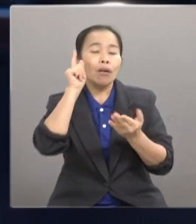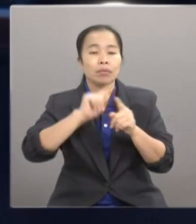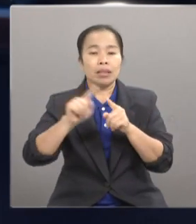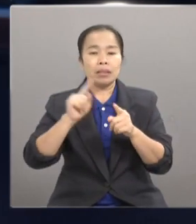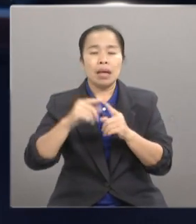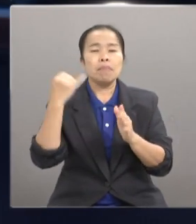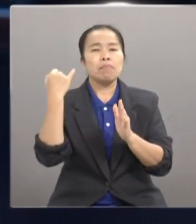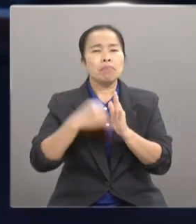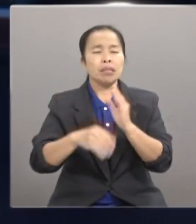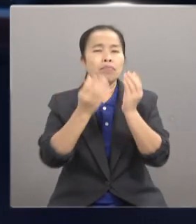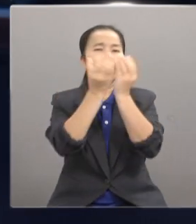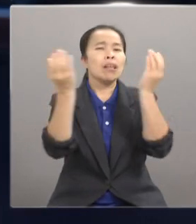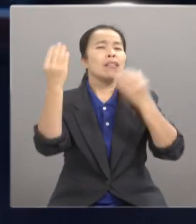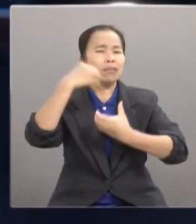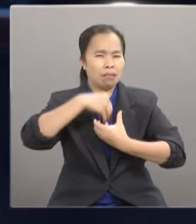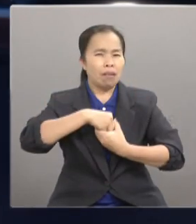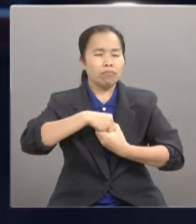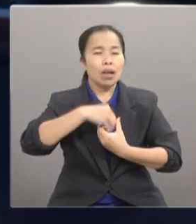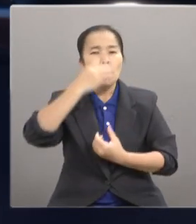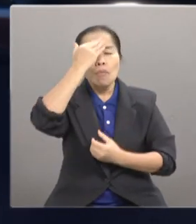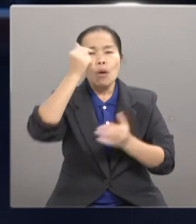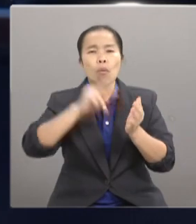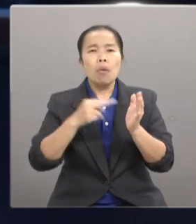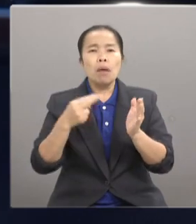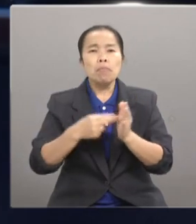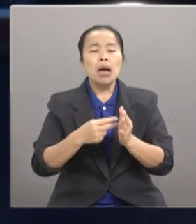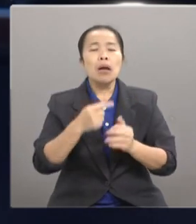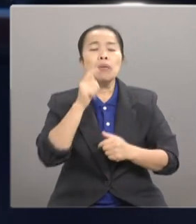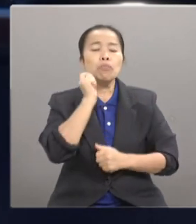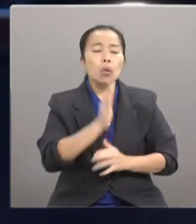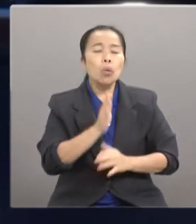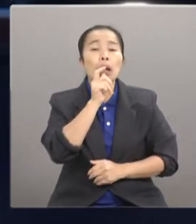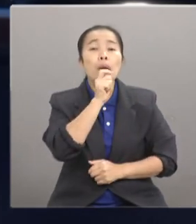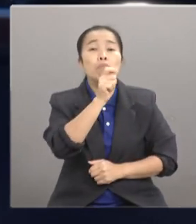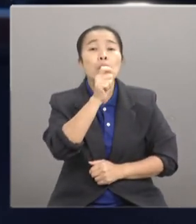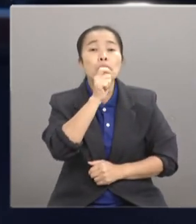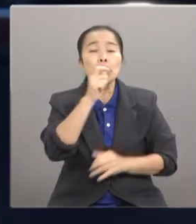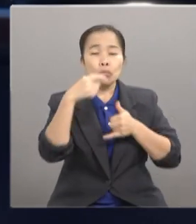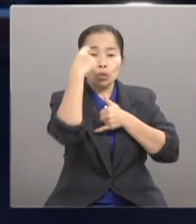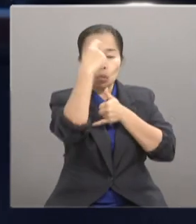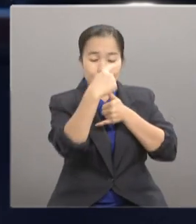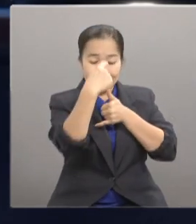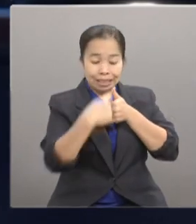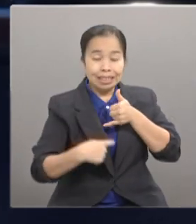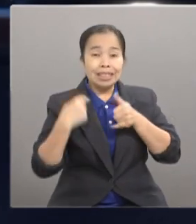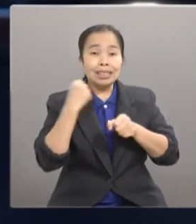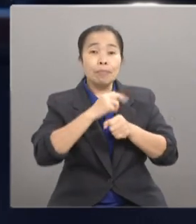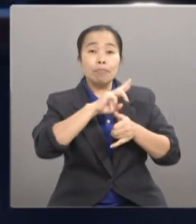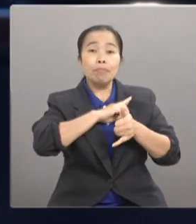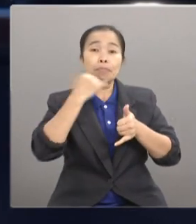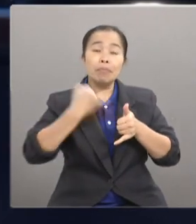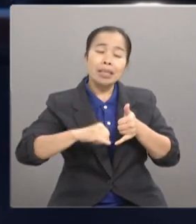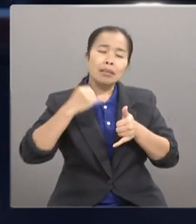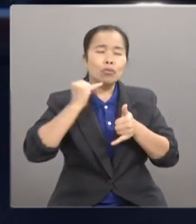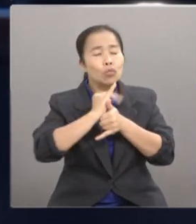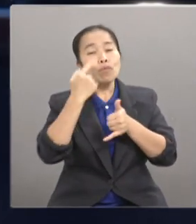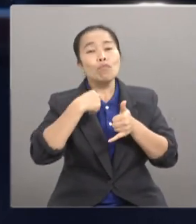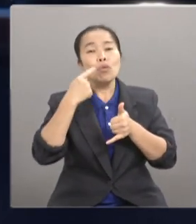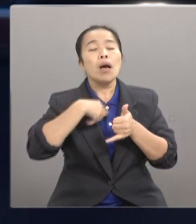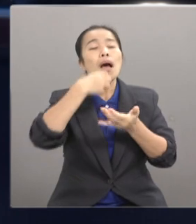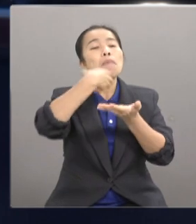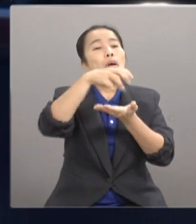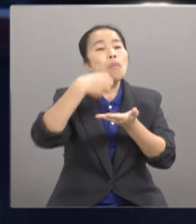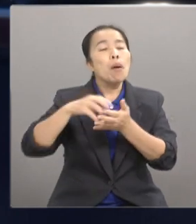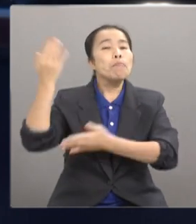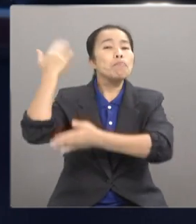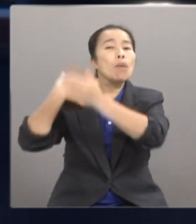ผิดจริยธรรเพวเปการนำเสนอข่าวเพีงด้านเดียวเองจากว่าผู้ต้องสงสัยหนาขนดนั้นได้กลาวถึงประวติ